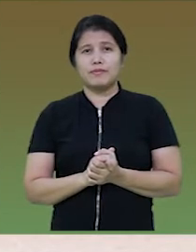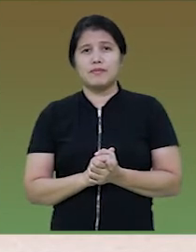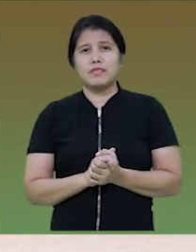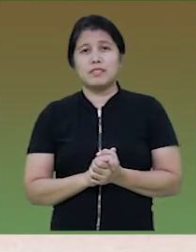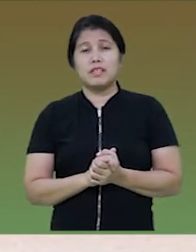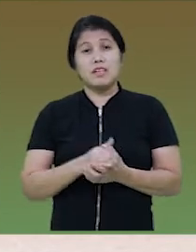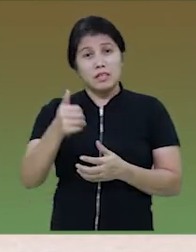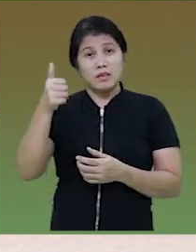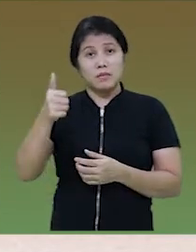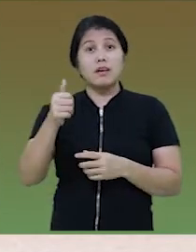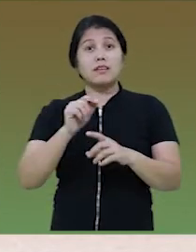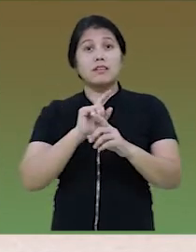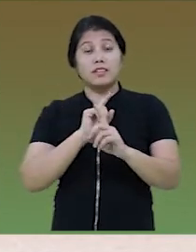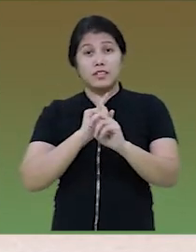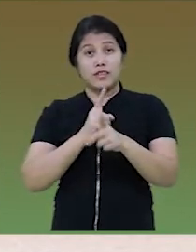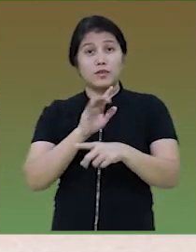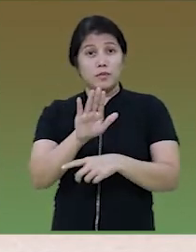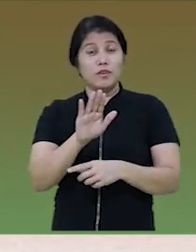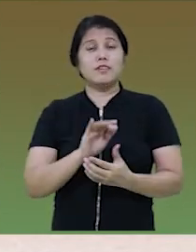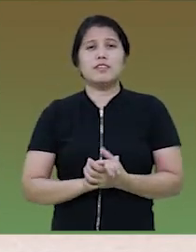Thumbs up ba ang sagot mo?